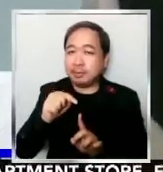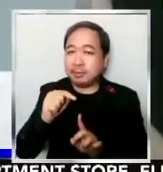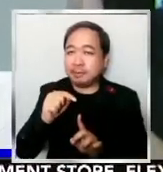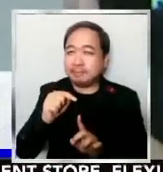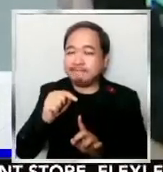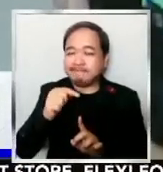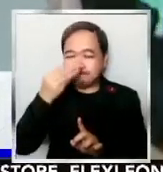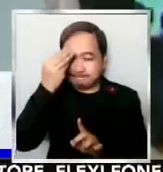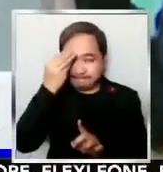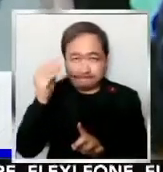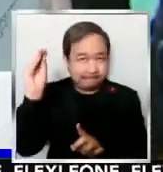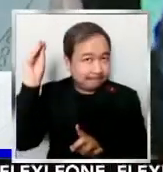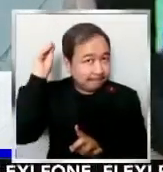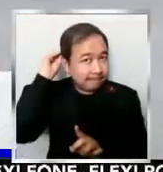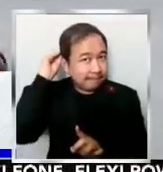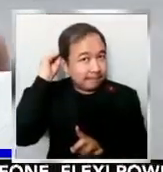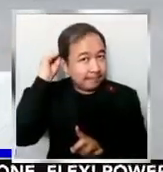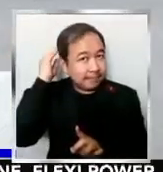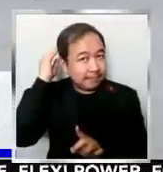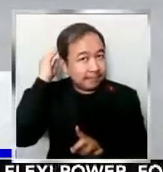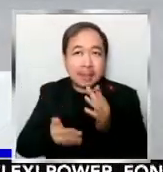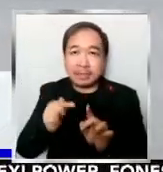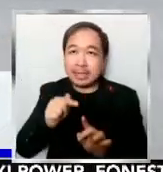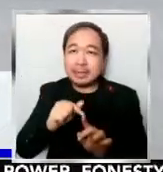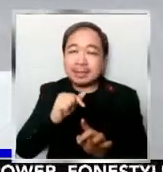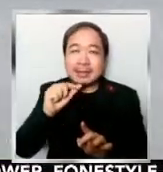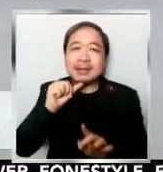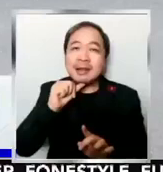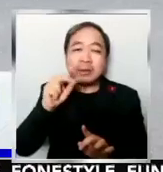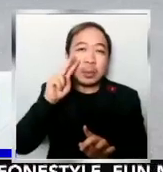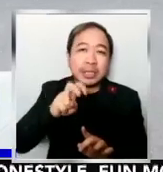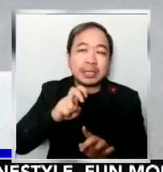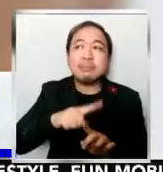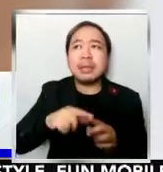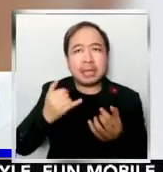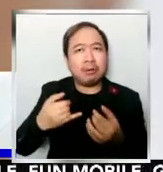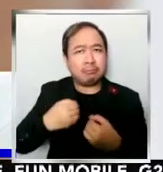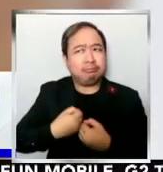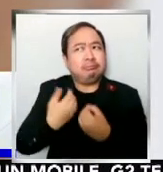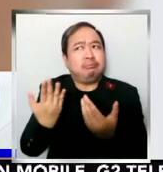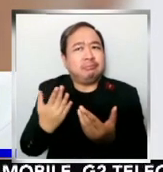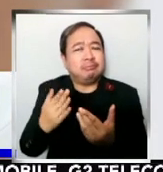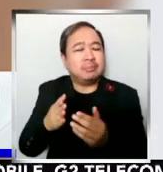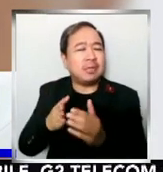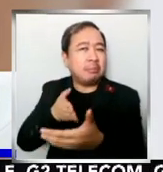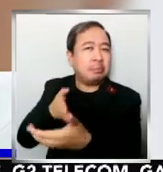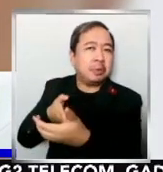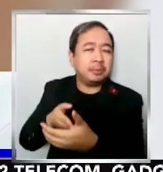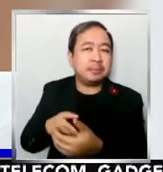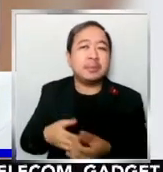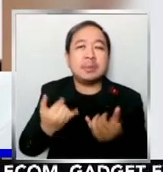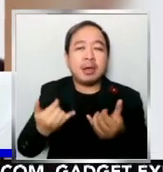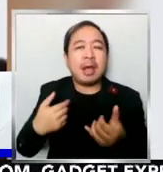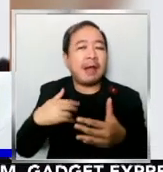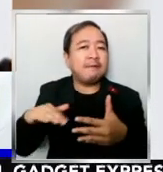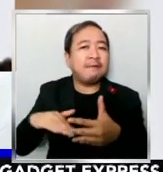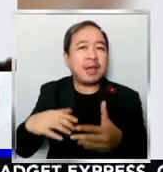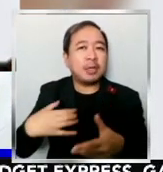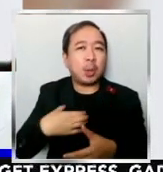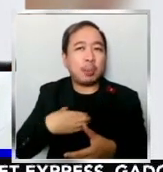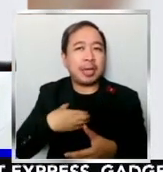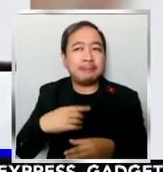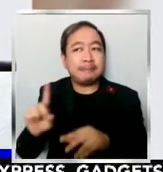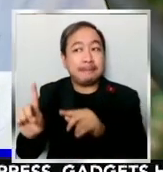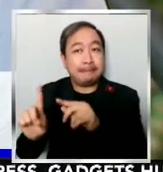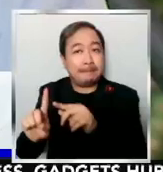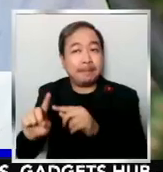witness but who gave a dying declaration. Ngayon nakapaghain na ng reklamo laban kina Bantag at Jail Superintendent Ricardo Zulueta, kaugnay sa pagkamatay